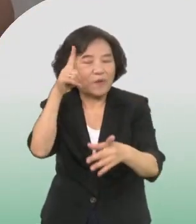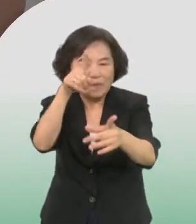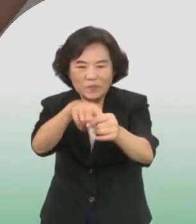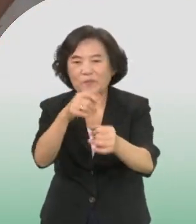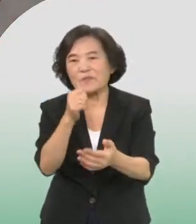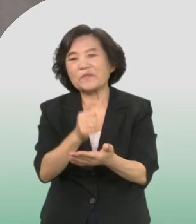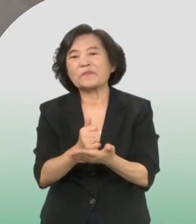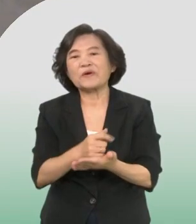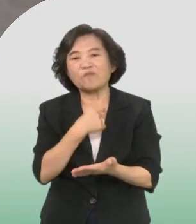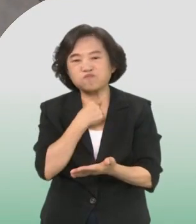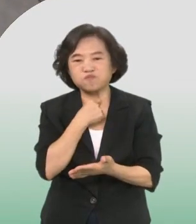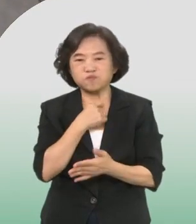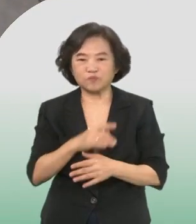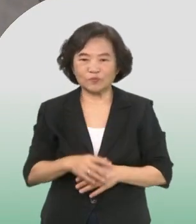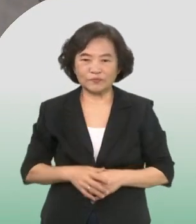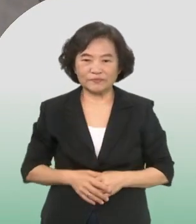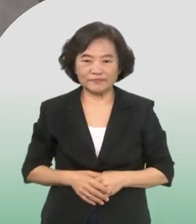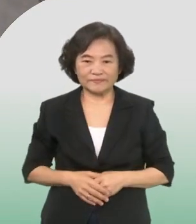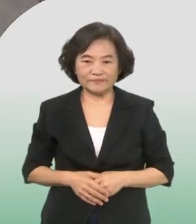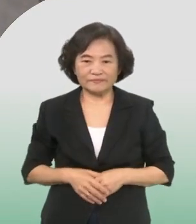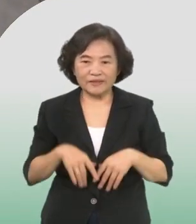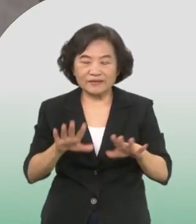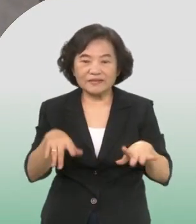So habas